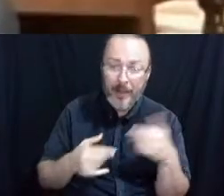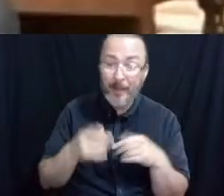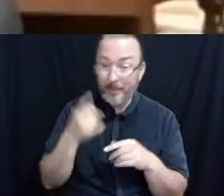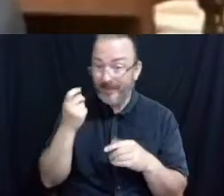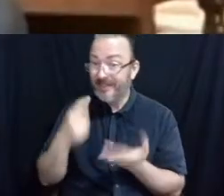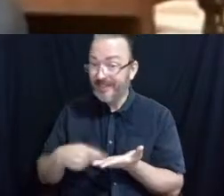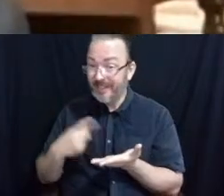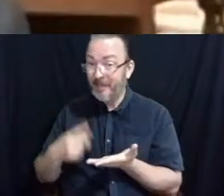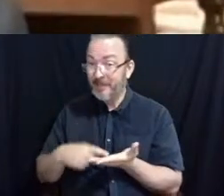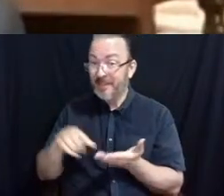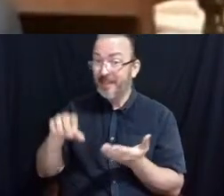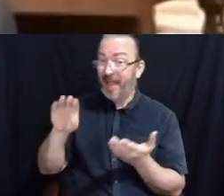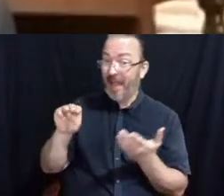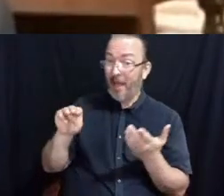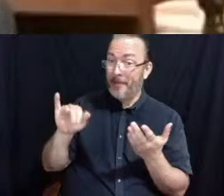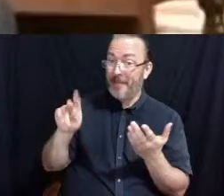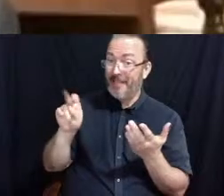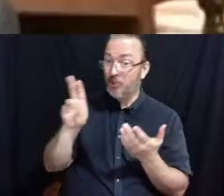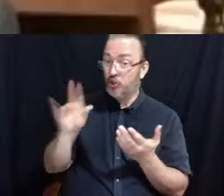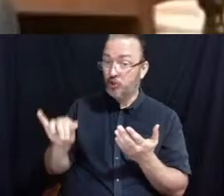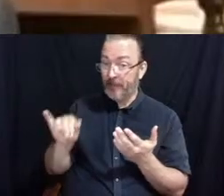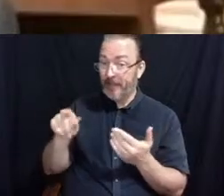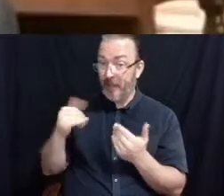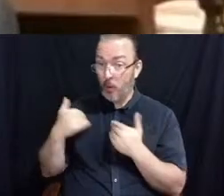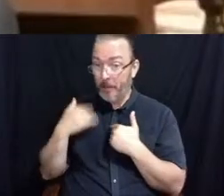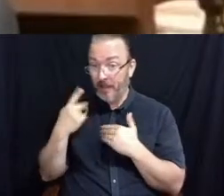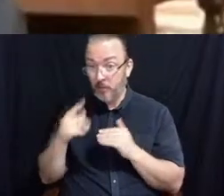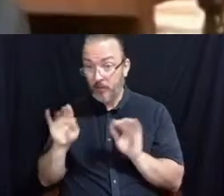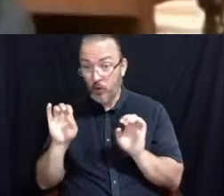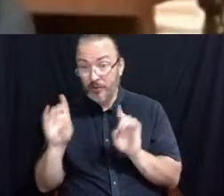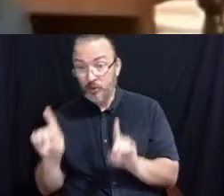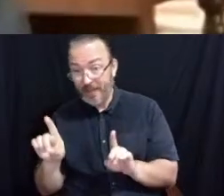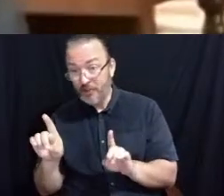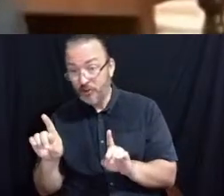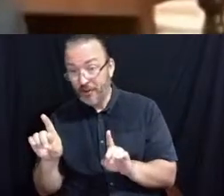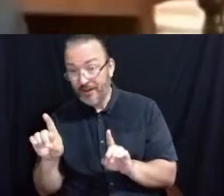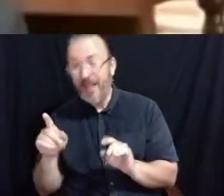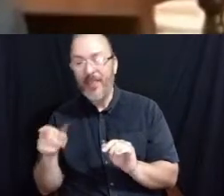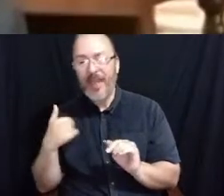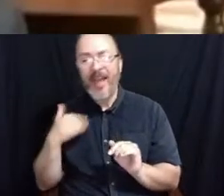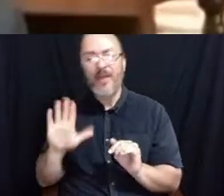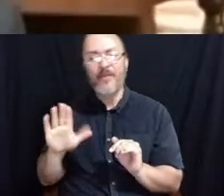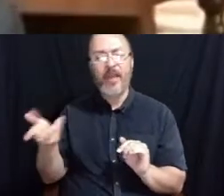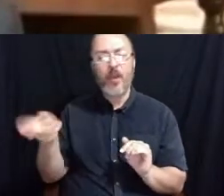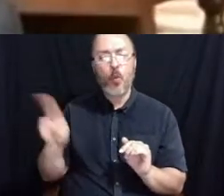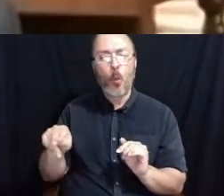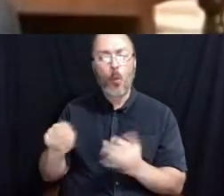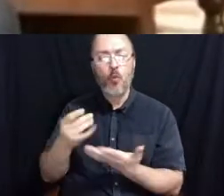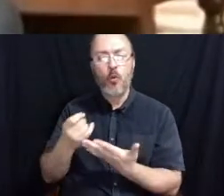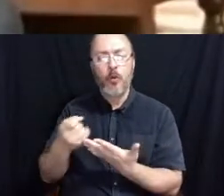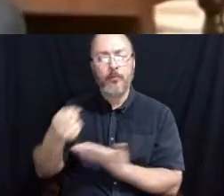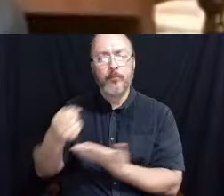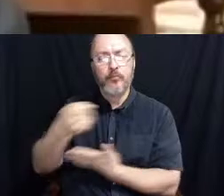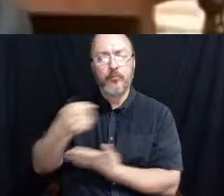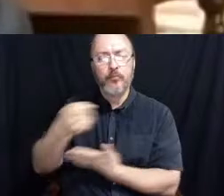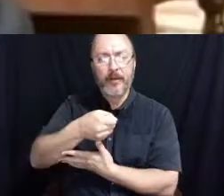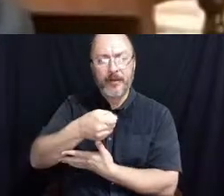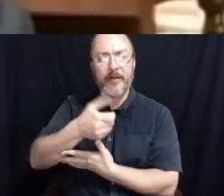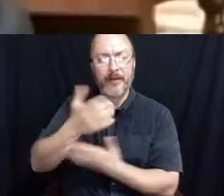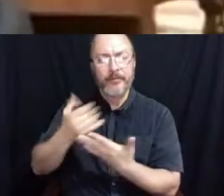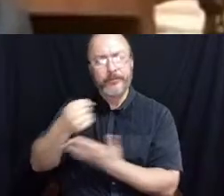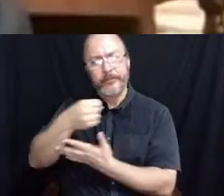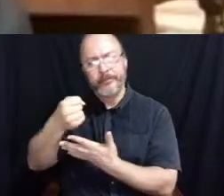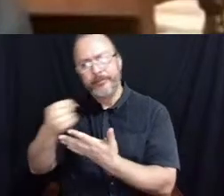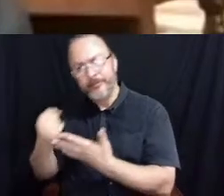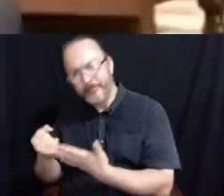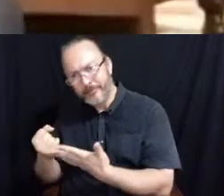nationales. Car parfois, les ministères chargés de l'éducation ont leurs propres priorités. Et comme